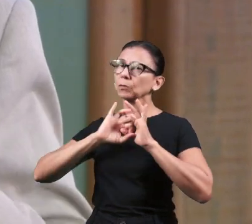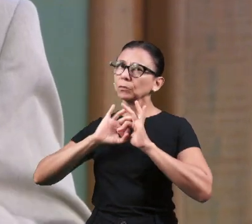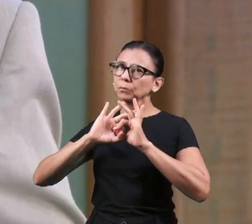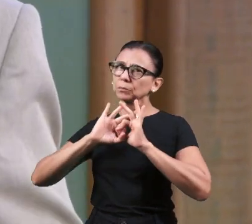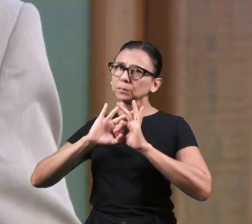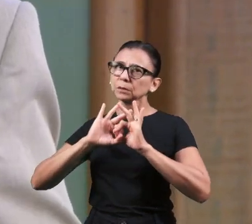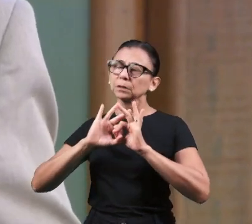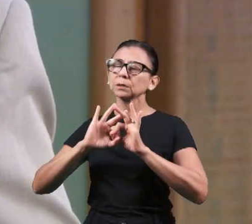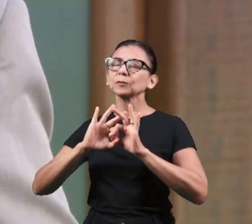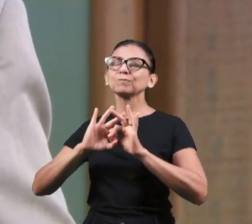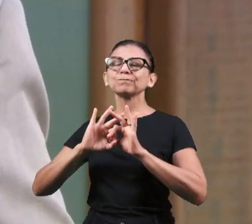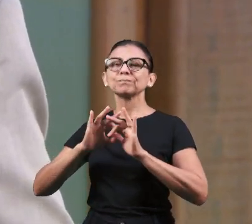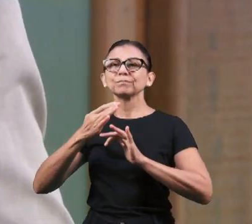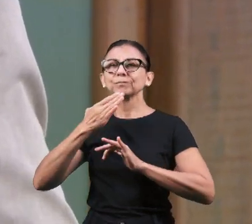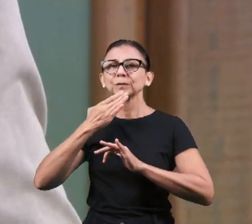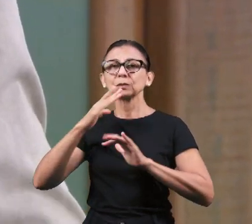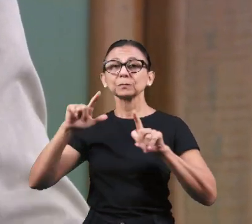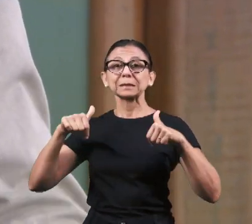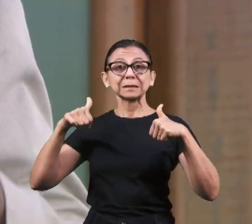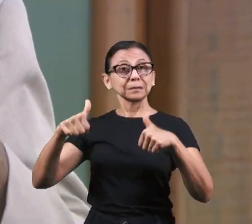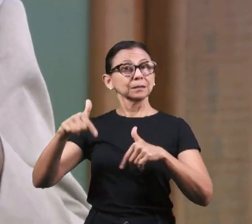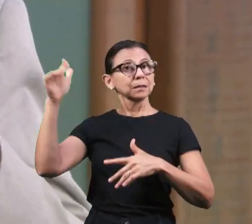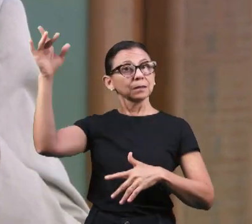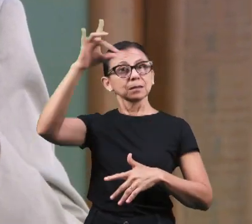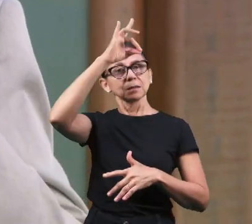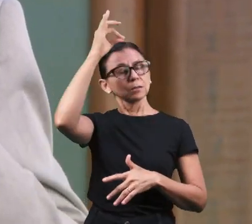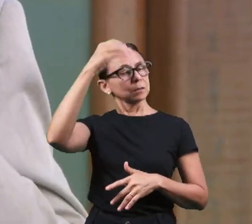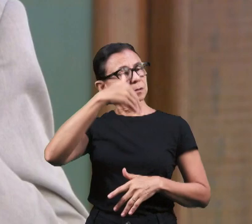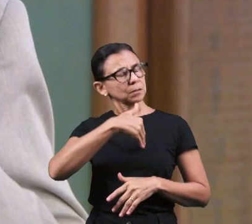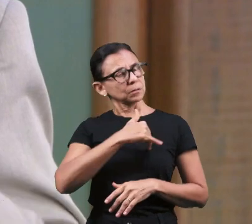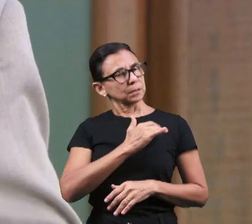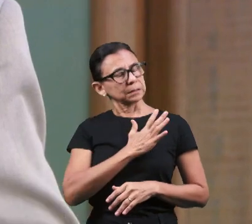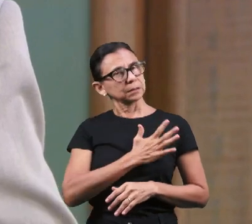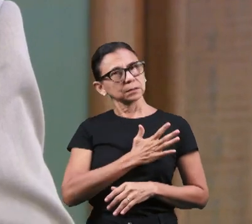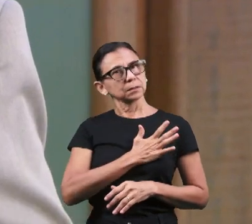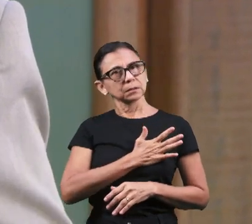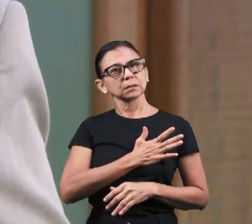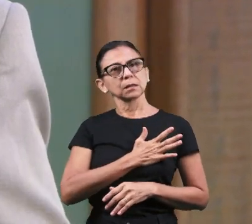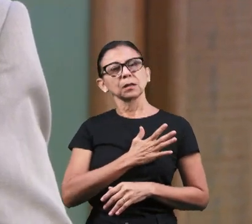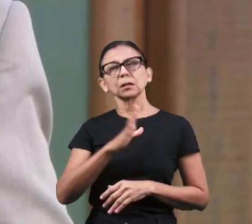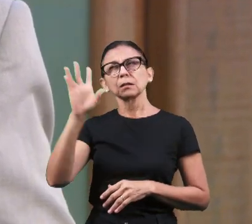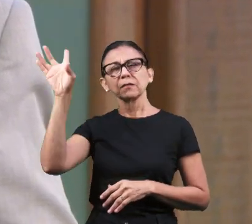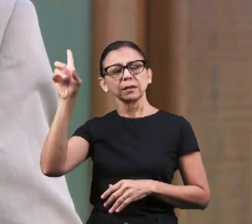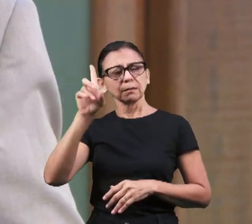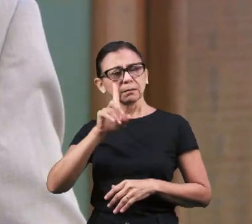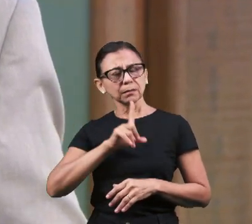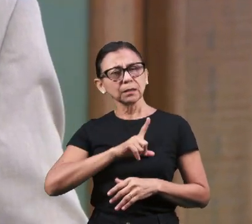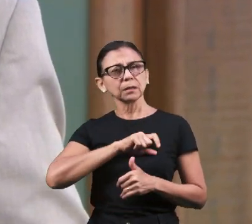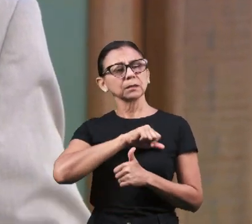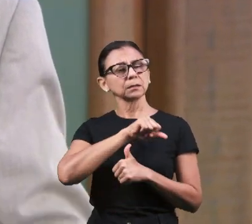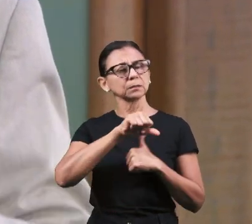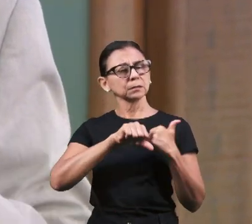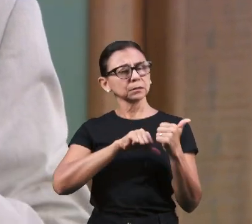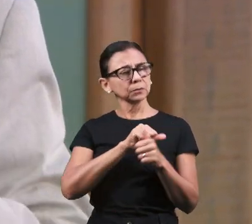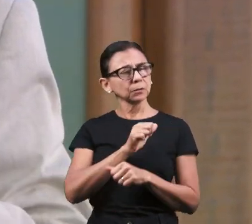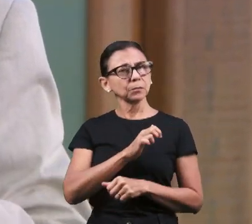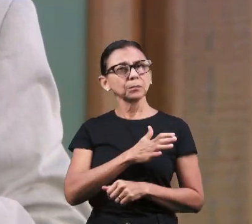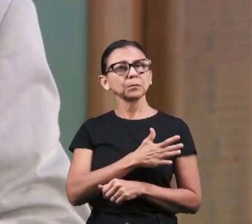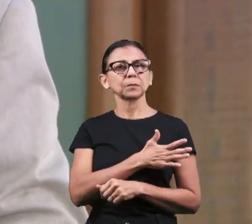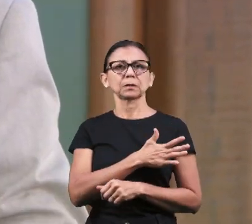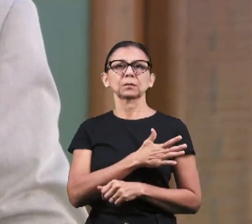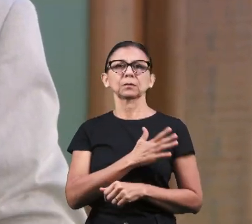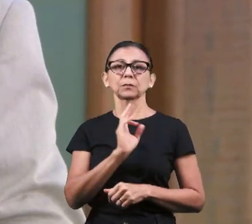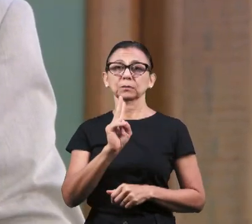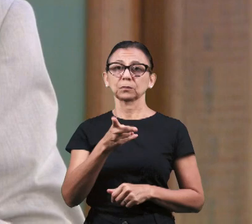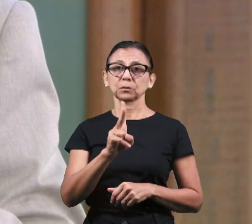avec nous, ce que nous venons de chanter, qu'il y ait une action du Saint-Esprit dans notre vie, que le Saint-Esprit de Dieu prenne la place dans le cœur.